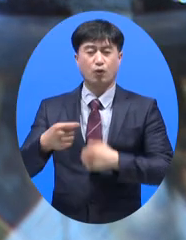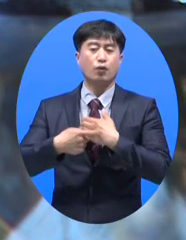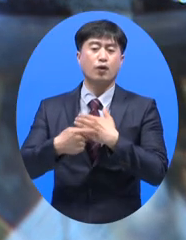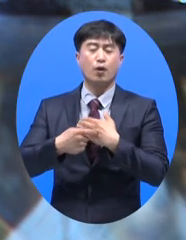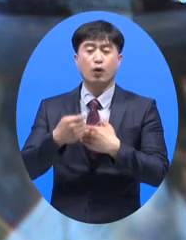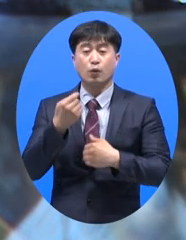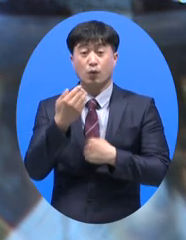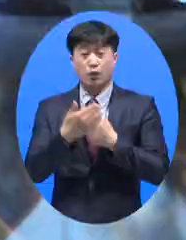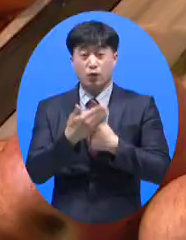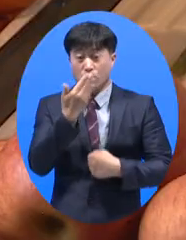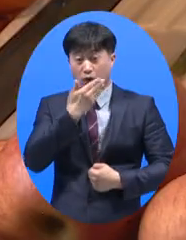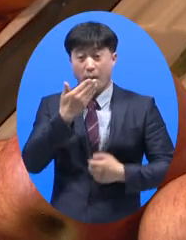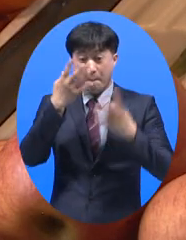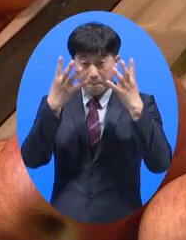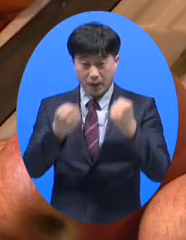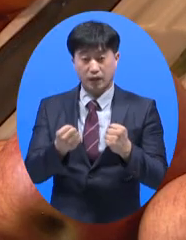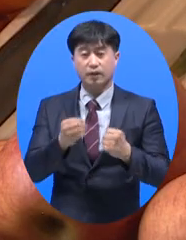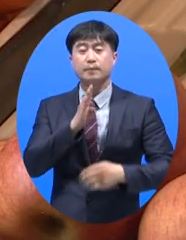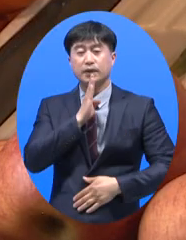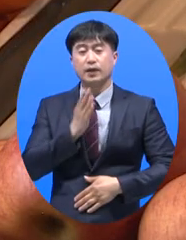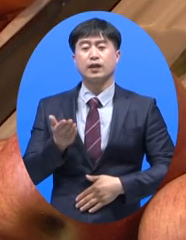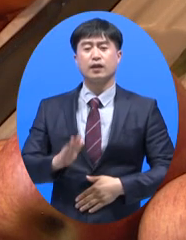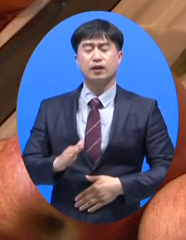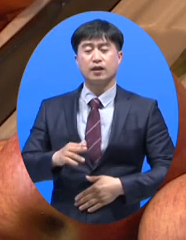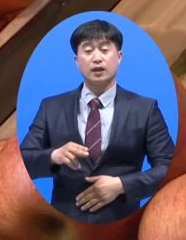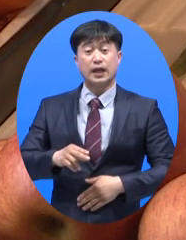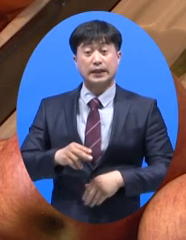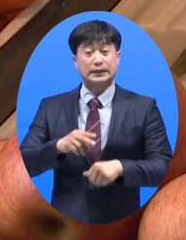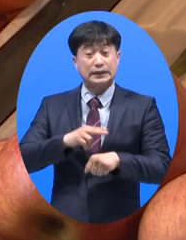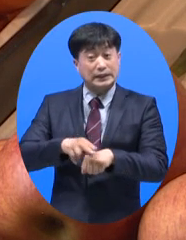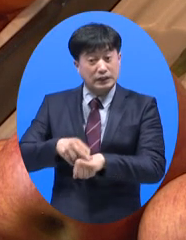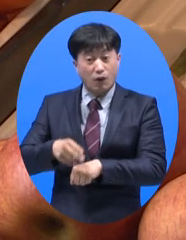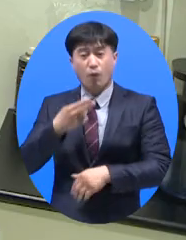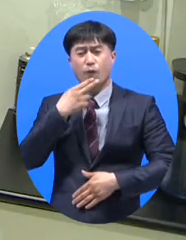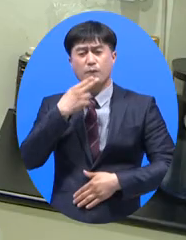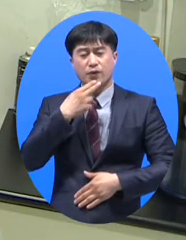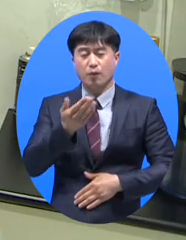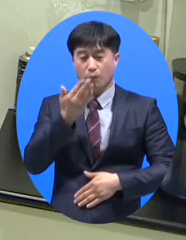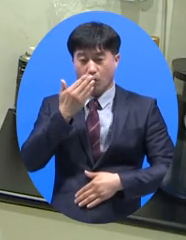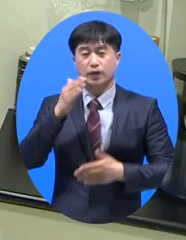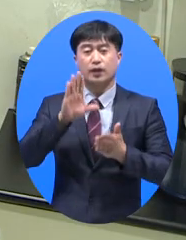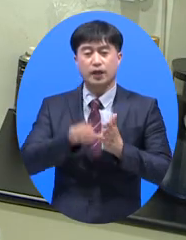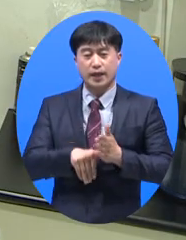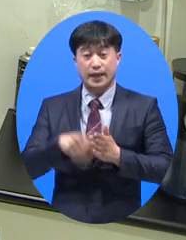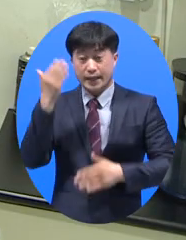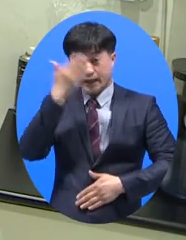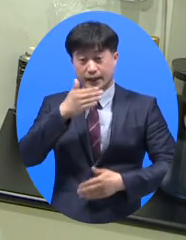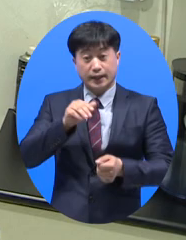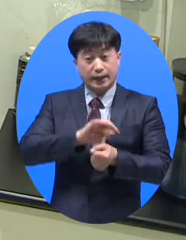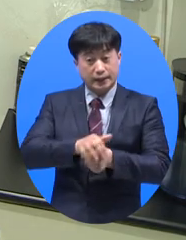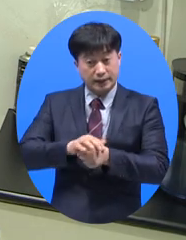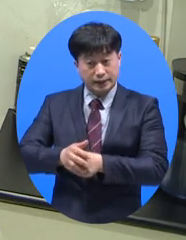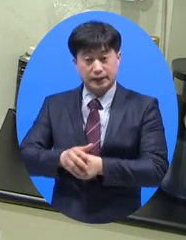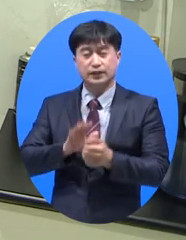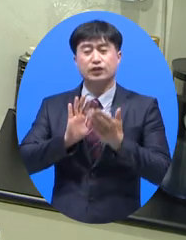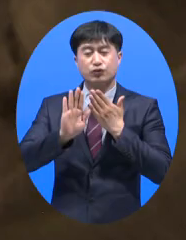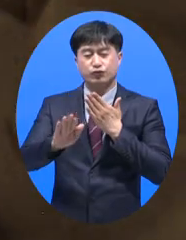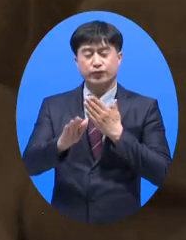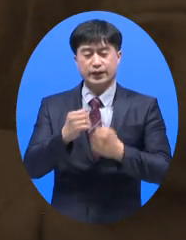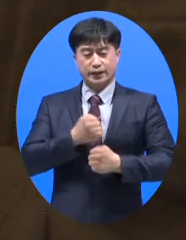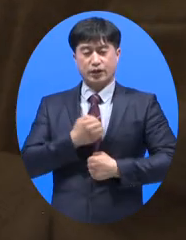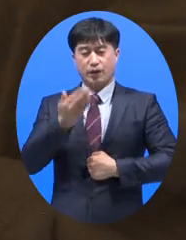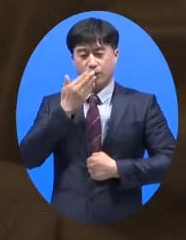도보건환경연구원은 껍질에는 몸에 좋은 각종 성분이 많은데 이를 깎지 않고 섭취할 땐 꼭 꼼꼼히 세척 후